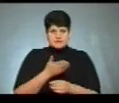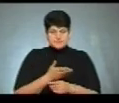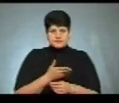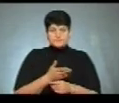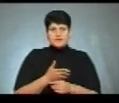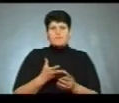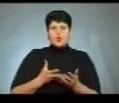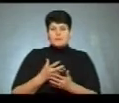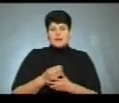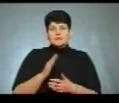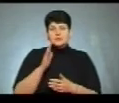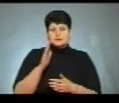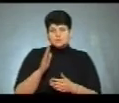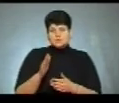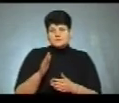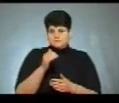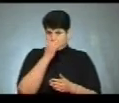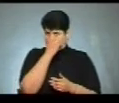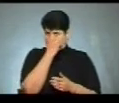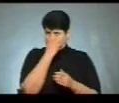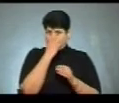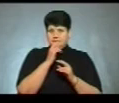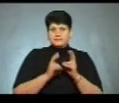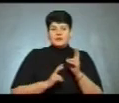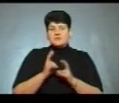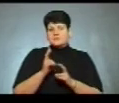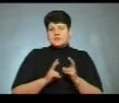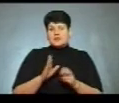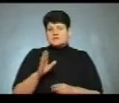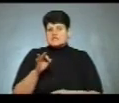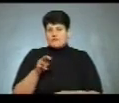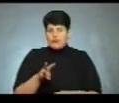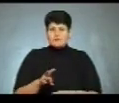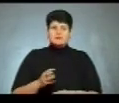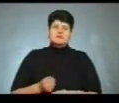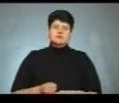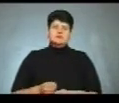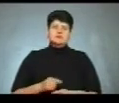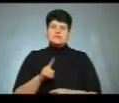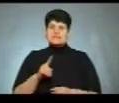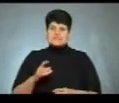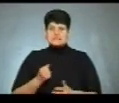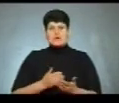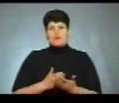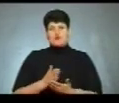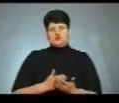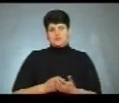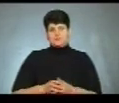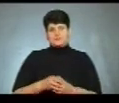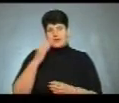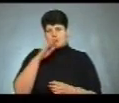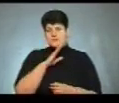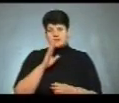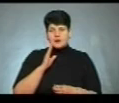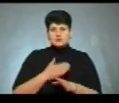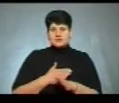певна плата буде встановлюватись підприємством для за відповідні послуги, а батькам буде